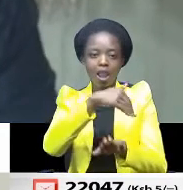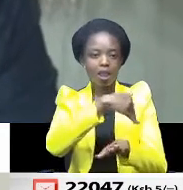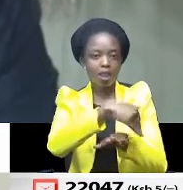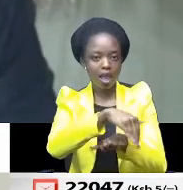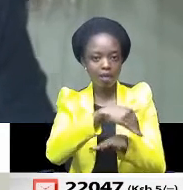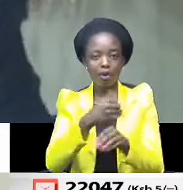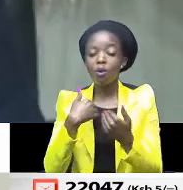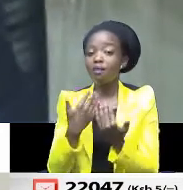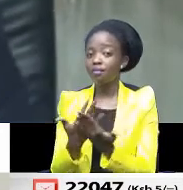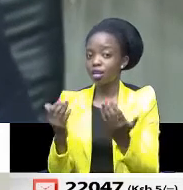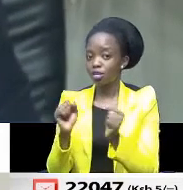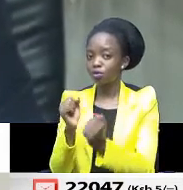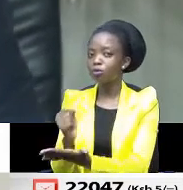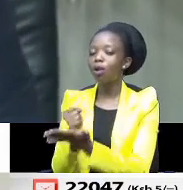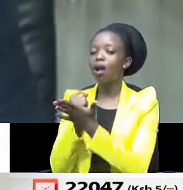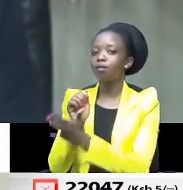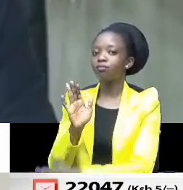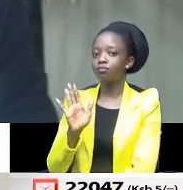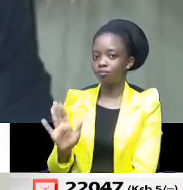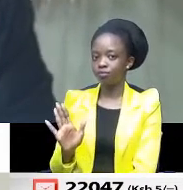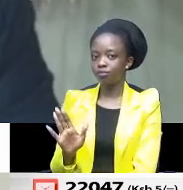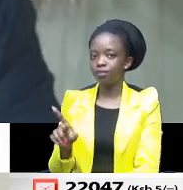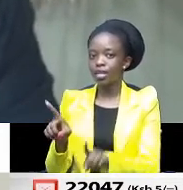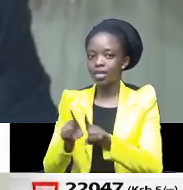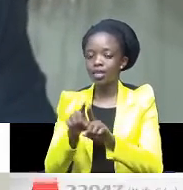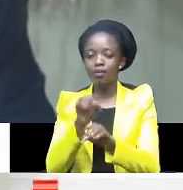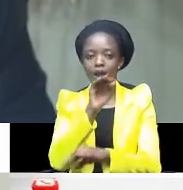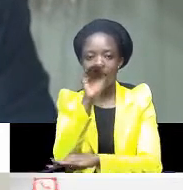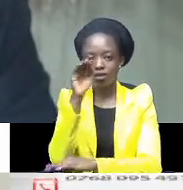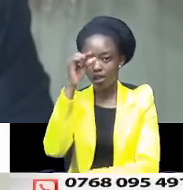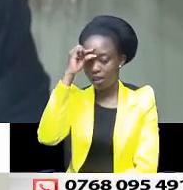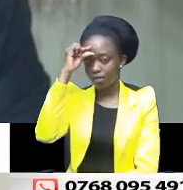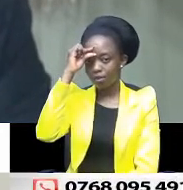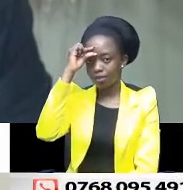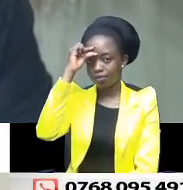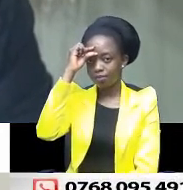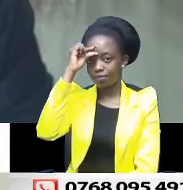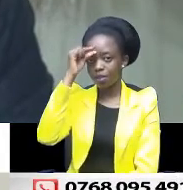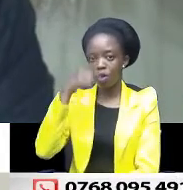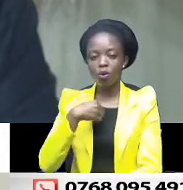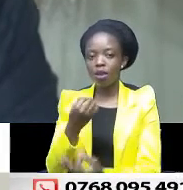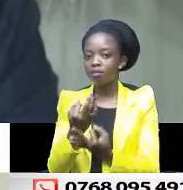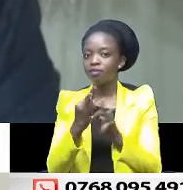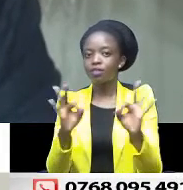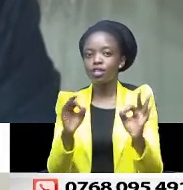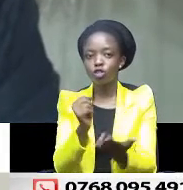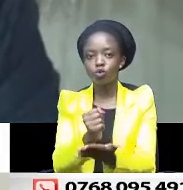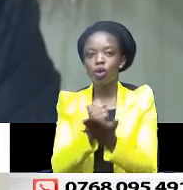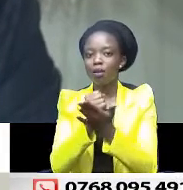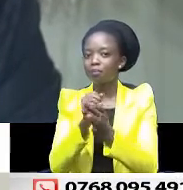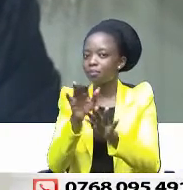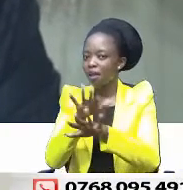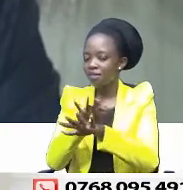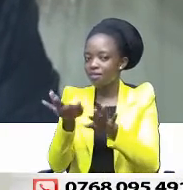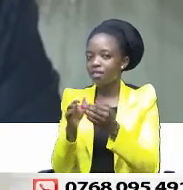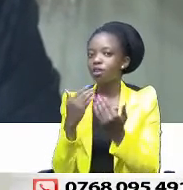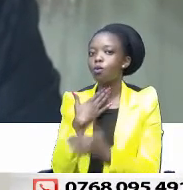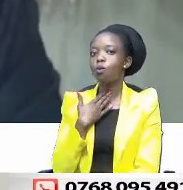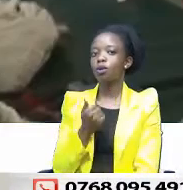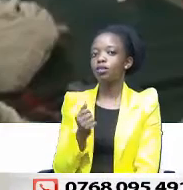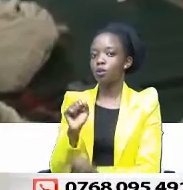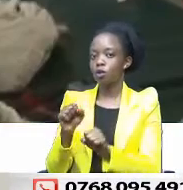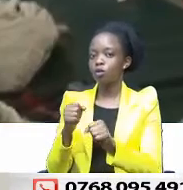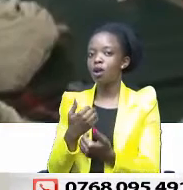na vifaa ambaye inaweza kuwasaidia. So tunaomba, tunawasihi serikali, tuko wazi kuwasaidia kwa chochote ambaye